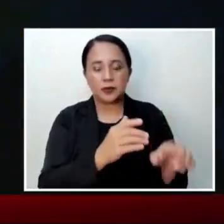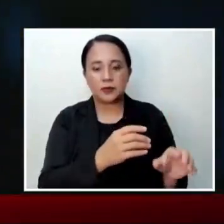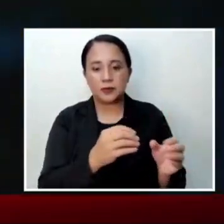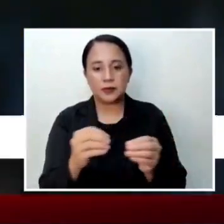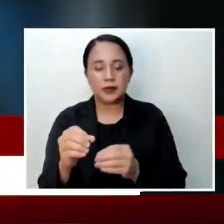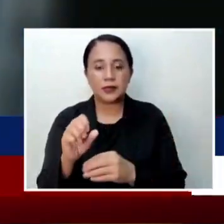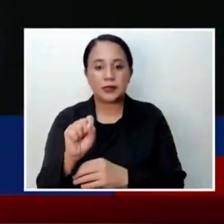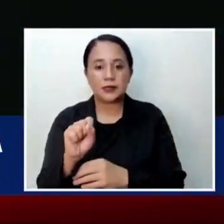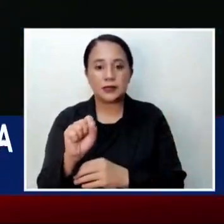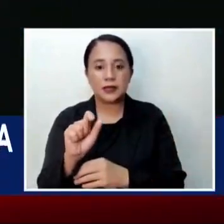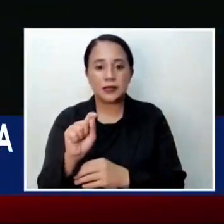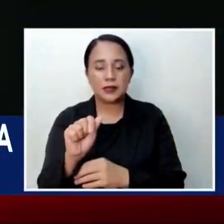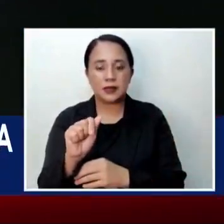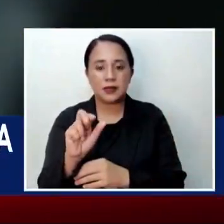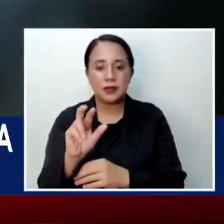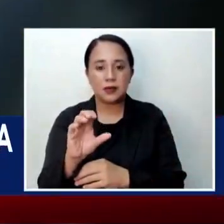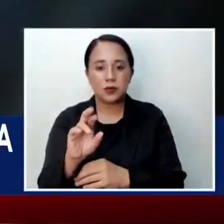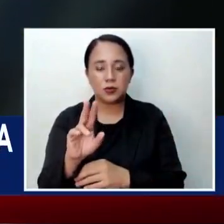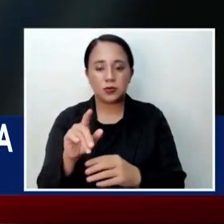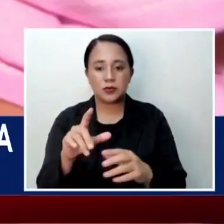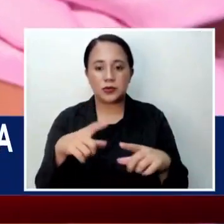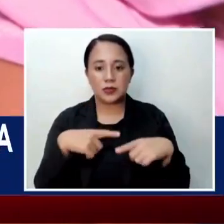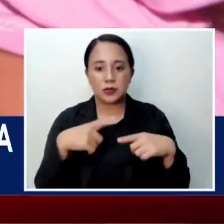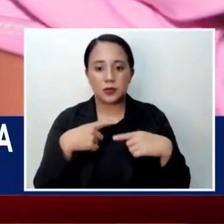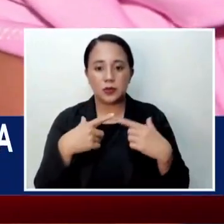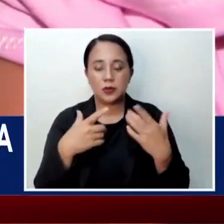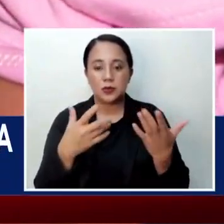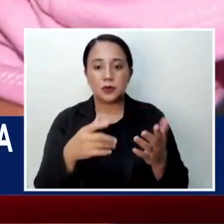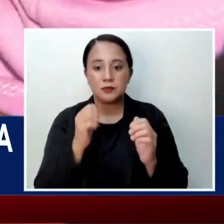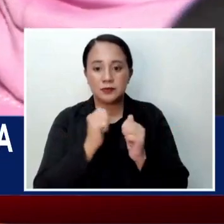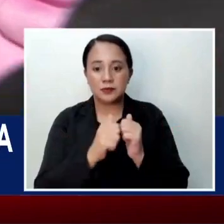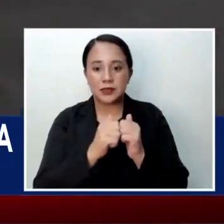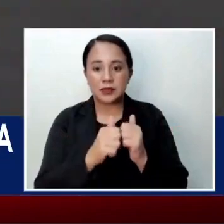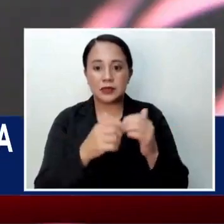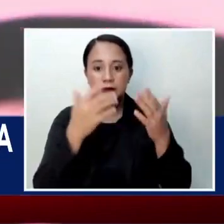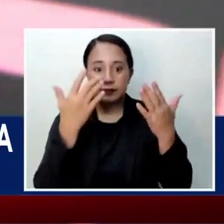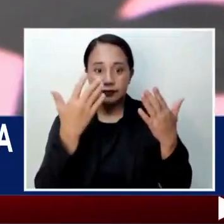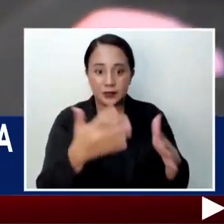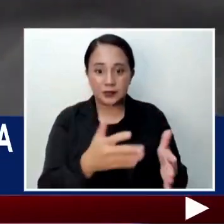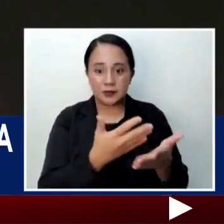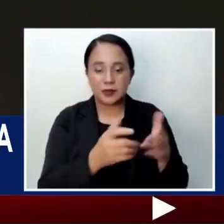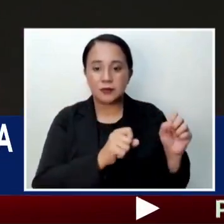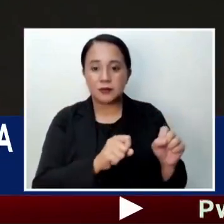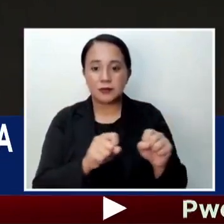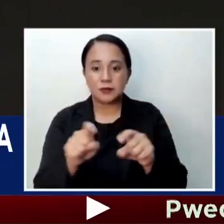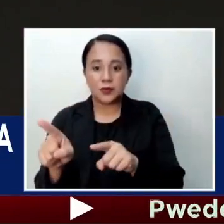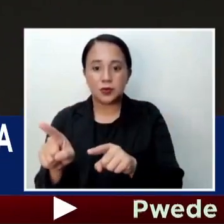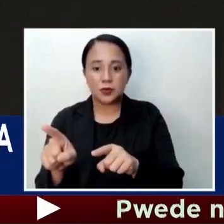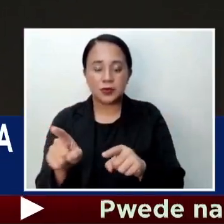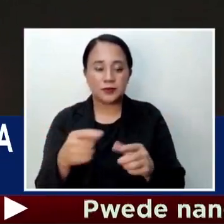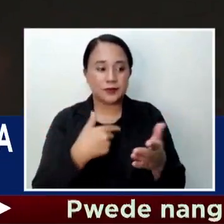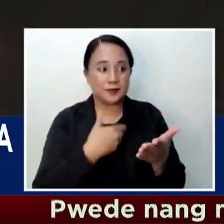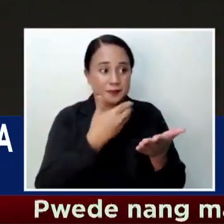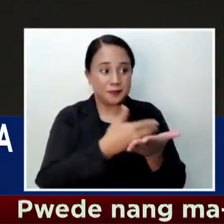Cruz, Laguna. Lumalabas na ibinenta pala ulit ang bata ng taong unang